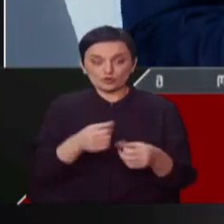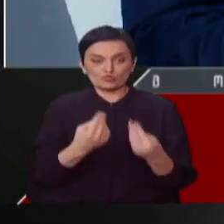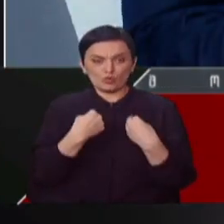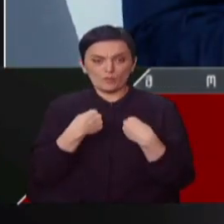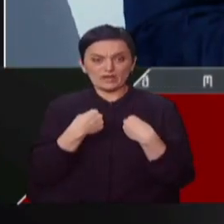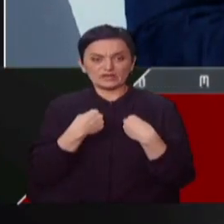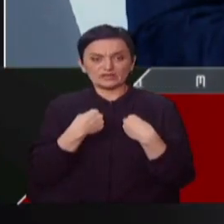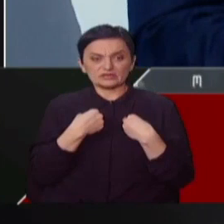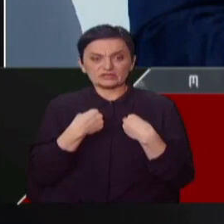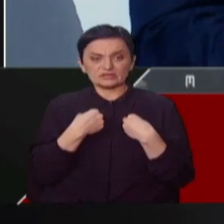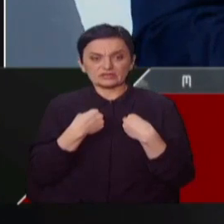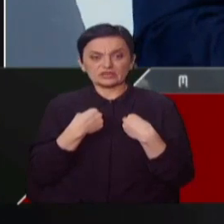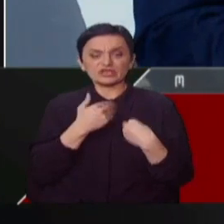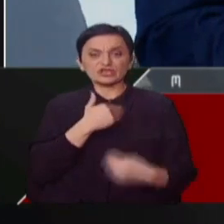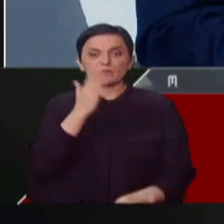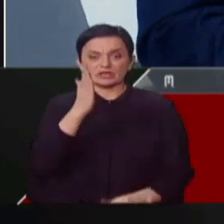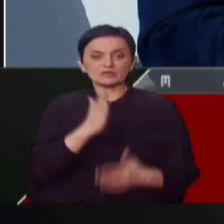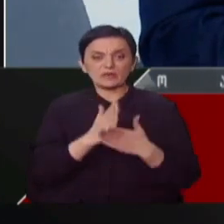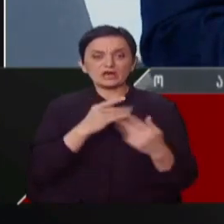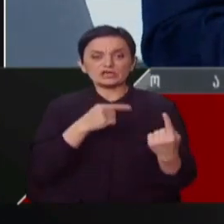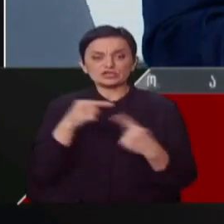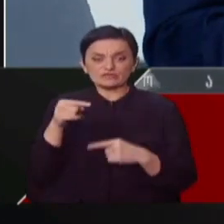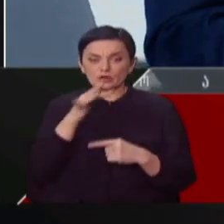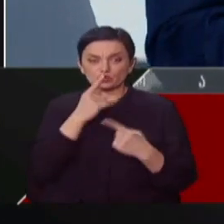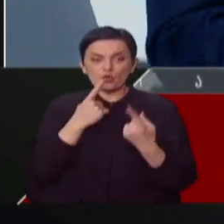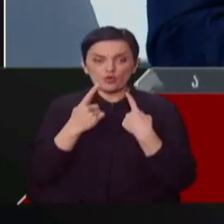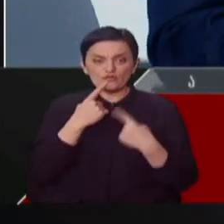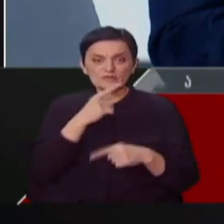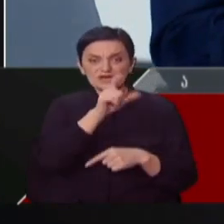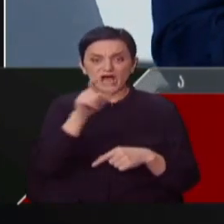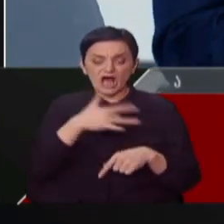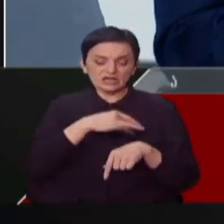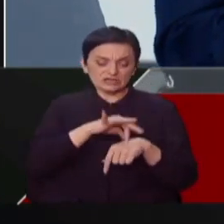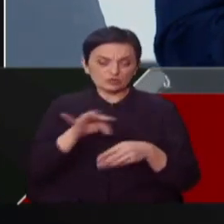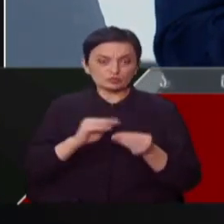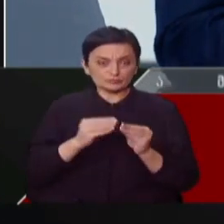citat, imediat m-a scris cu adresat, vi s-a urat, halhi, stat, ki varzada, halhi,